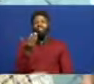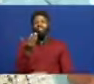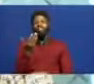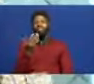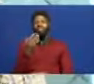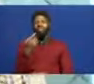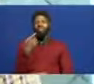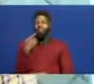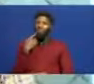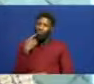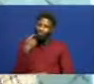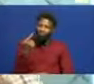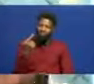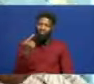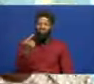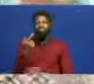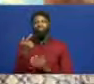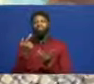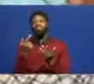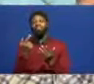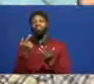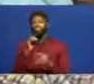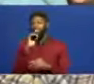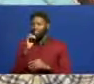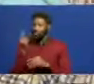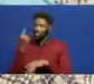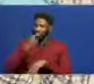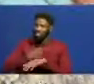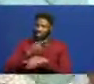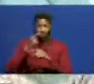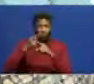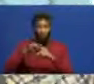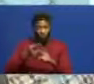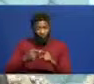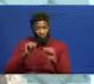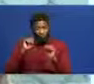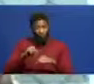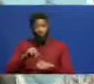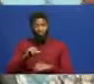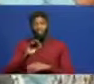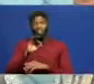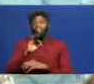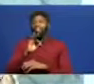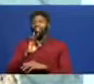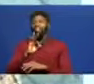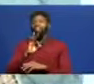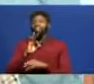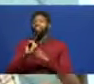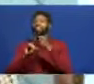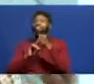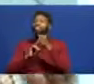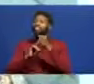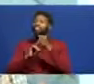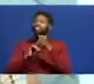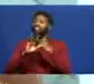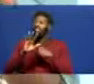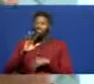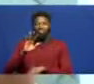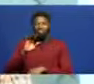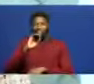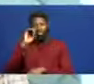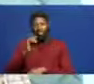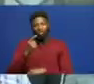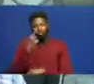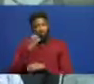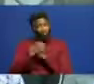1%, 2% ama 3% kwa siku. Na hiyo ukijumulisha inafika 365% kwa mwaka. Hiyo gharama iko